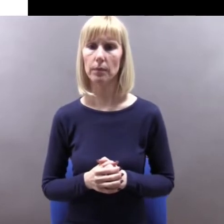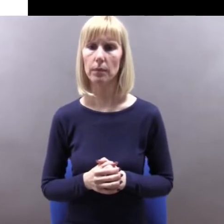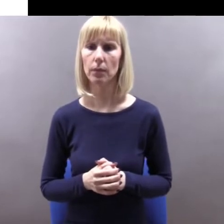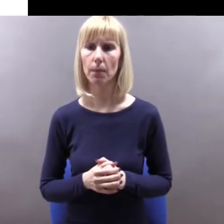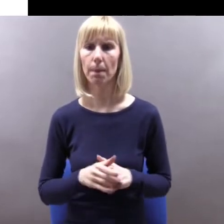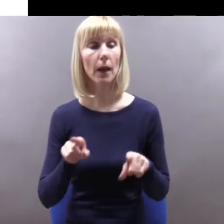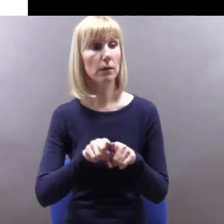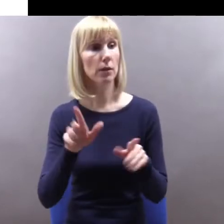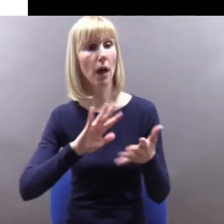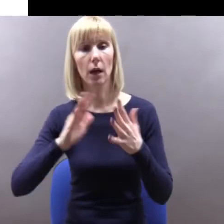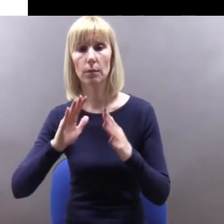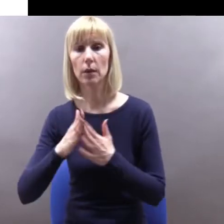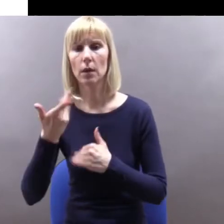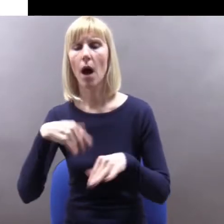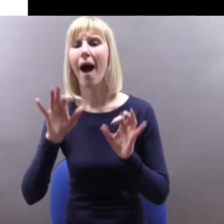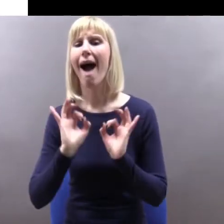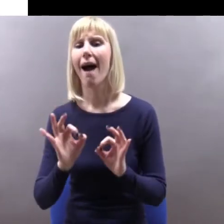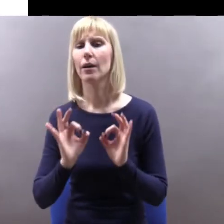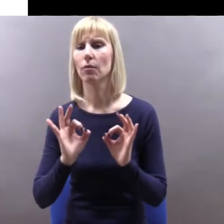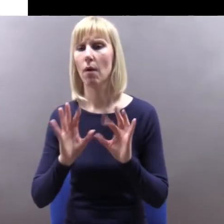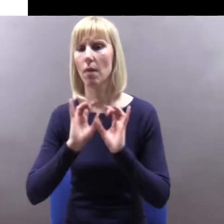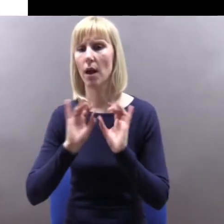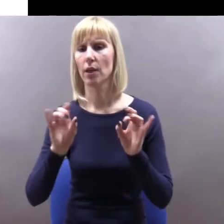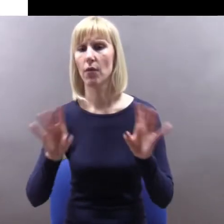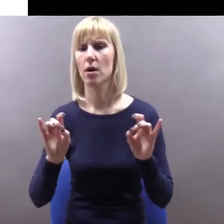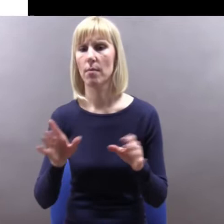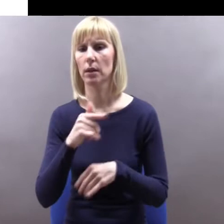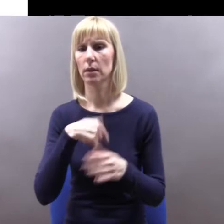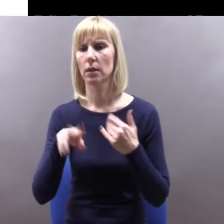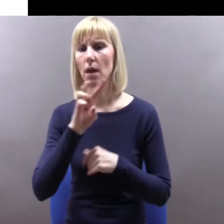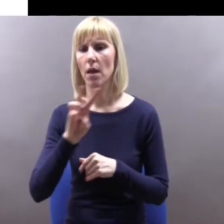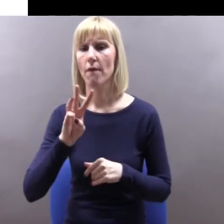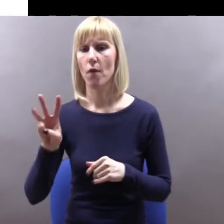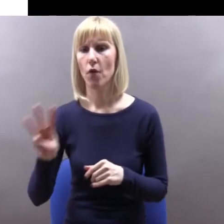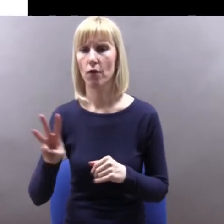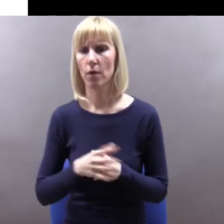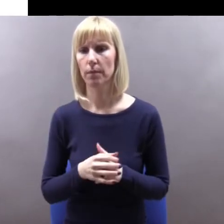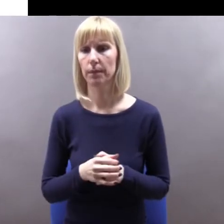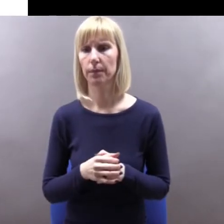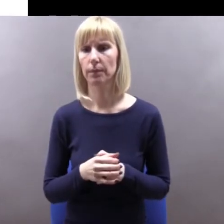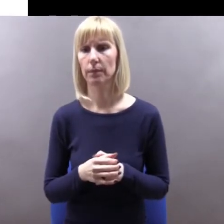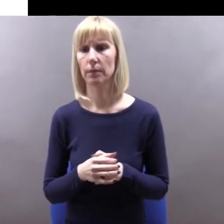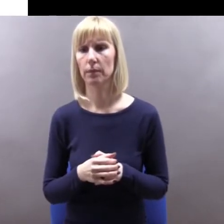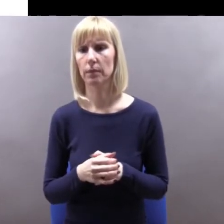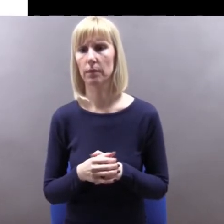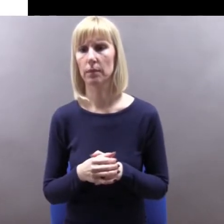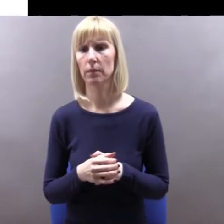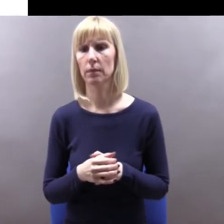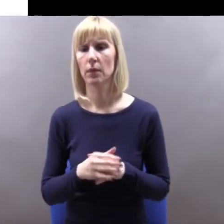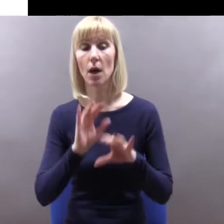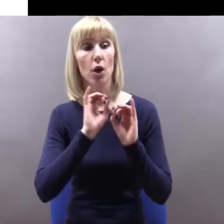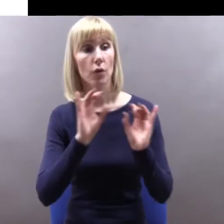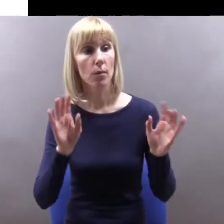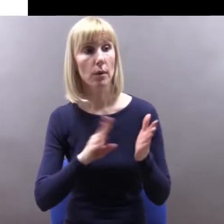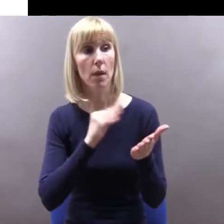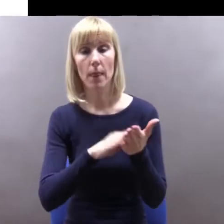Informacja o braku dostępności też jest dostępnością, czyli jeżeli wszyscy wiedzą,